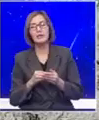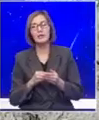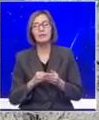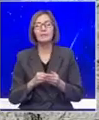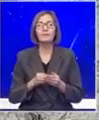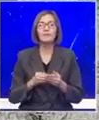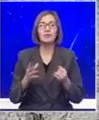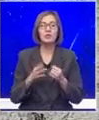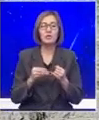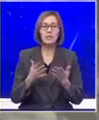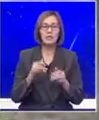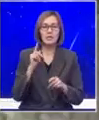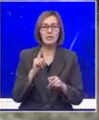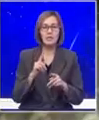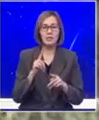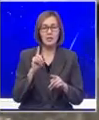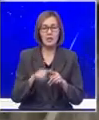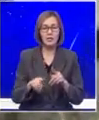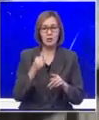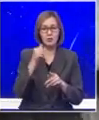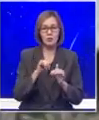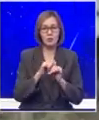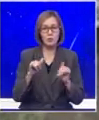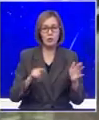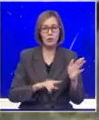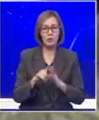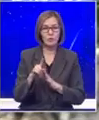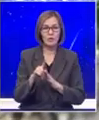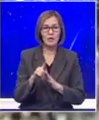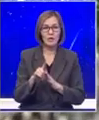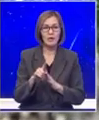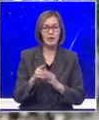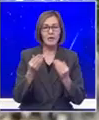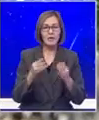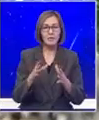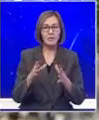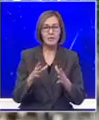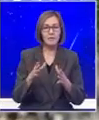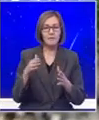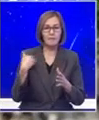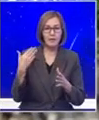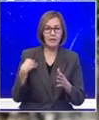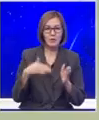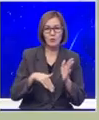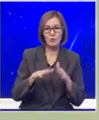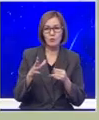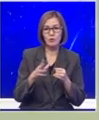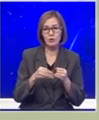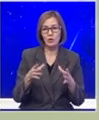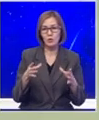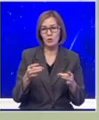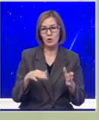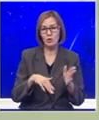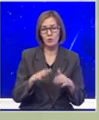ағайын егіс алқаптарын жылдан жылға ұлғайтуда. Себебі бұл өңір түгін тартса майы шығатын құнарлы мекен. Халықтың әл